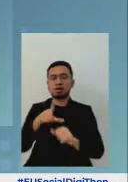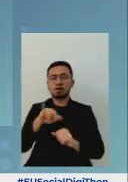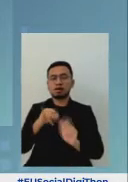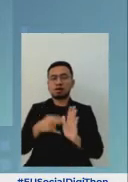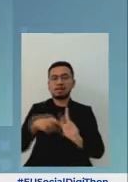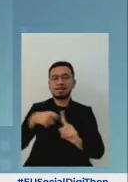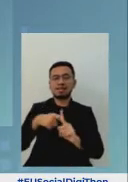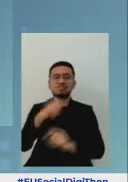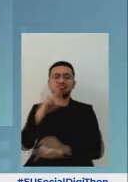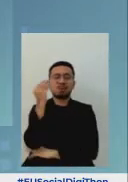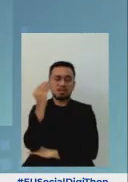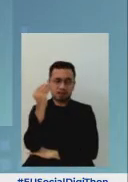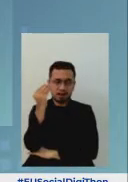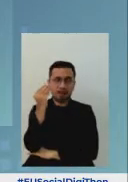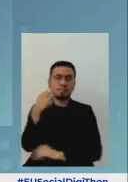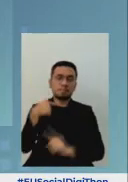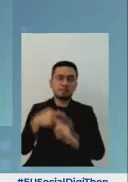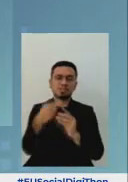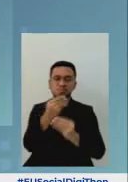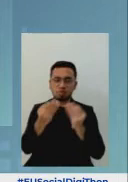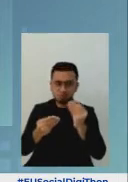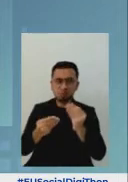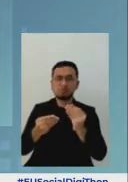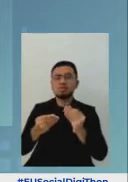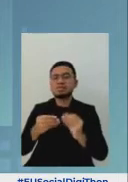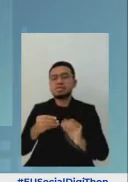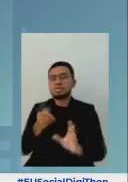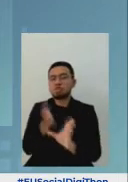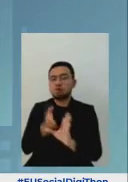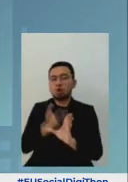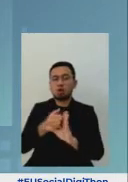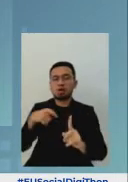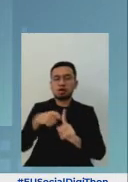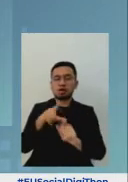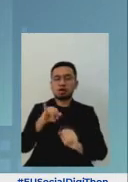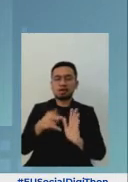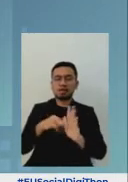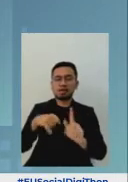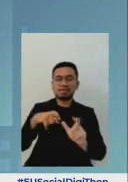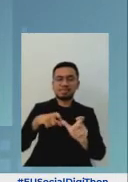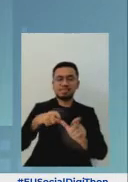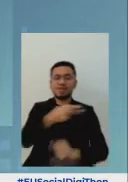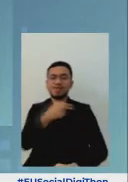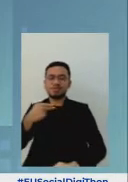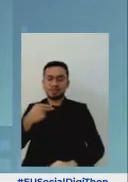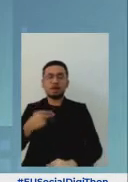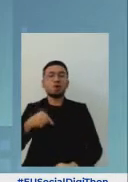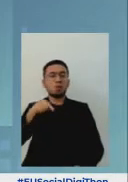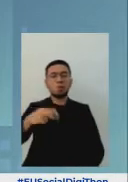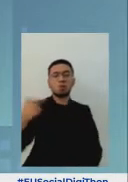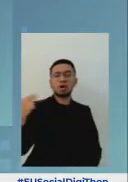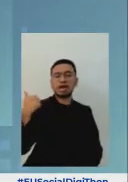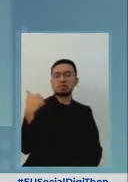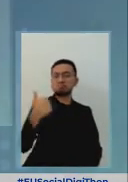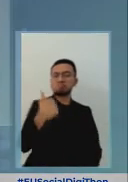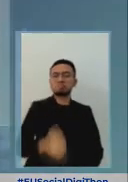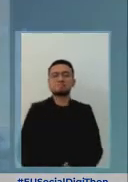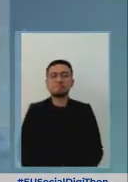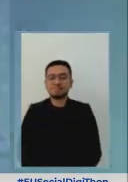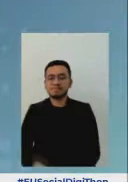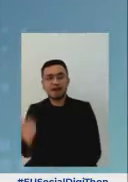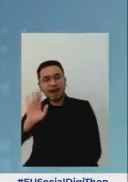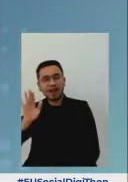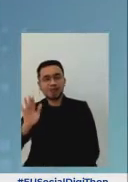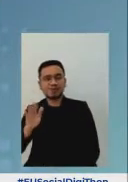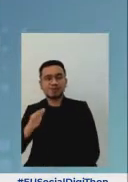Ikatan Psikolog Klinis Indonesia. Keren banget narasumber kita, nggak kalah keren dari narasumber yang pertama. Halo Mbak Nina, apa